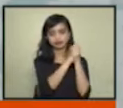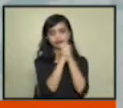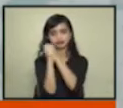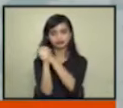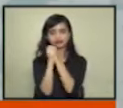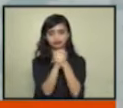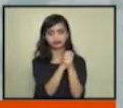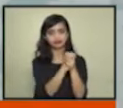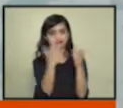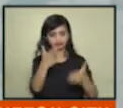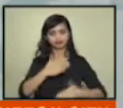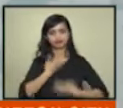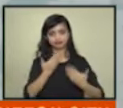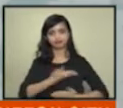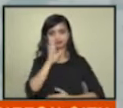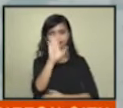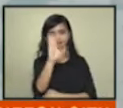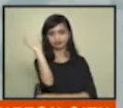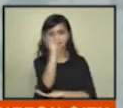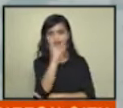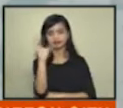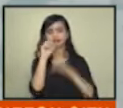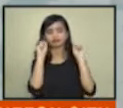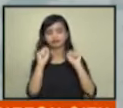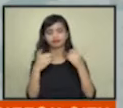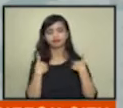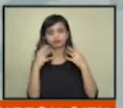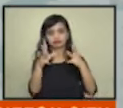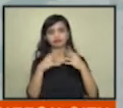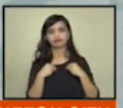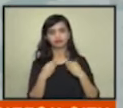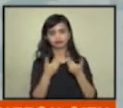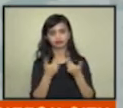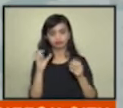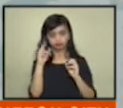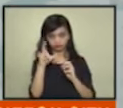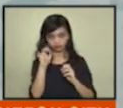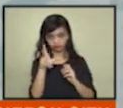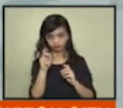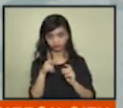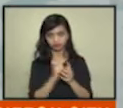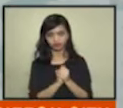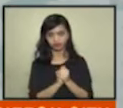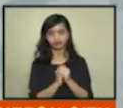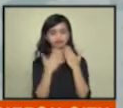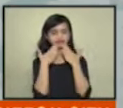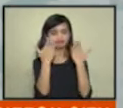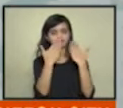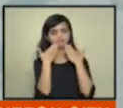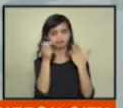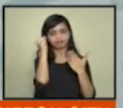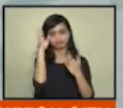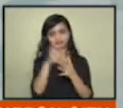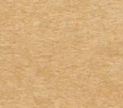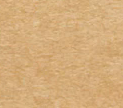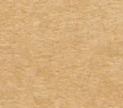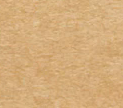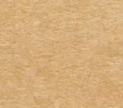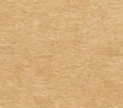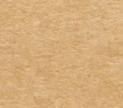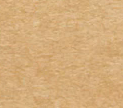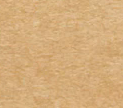Congratulations. Masaya-saya ang Pasko mo. Makatanggap ka ng kulang-kulang 30 milyon. Okay? Sige po. Salamat po, sir. Salamat.